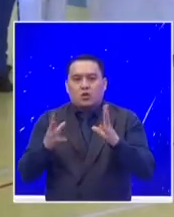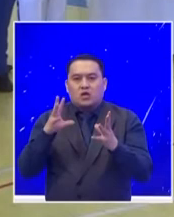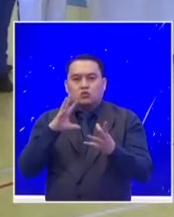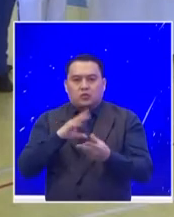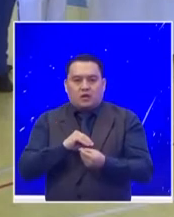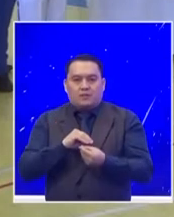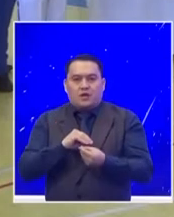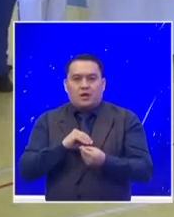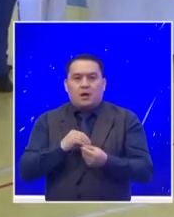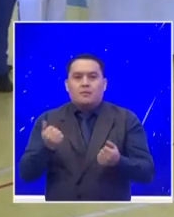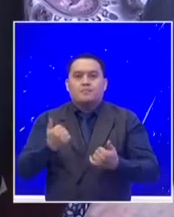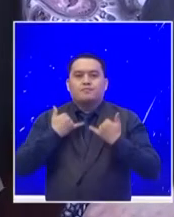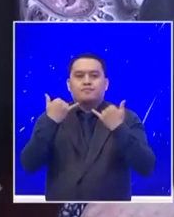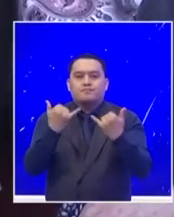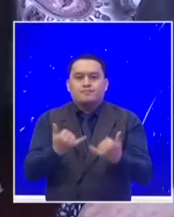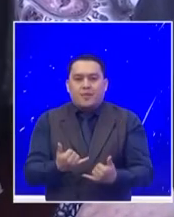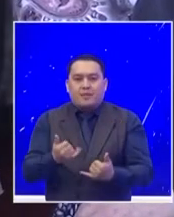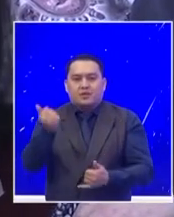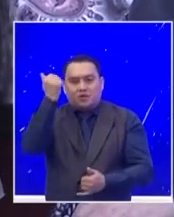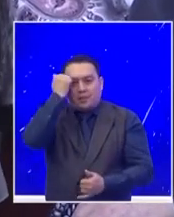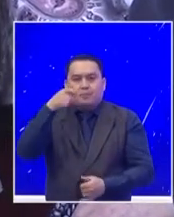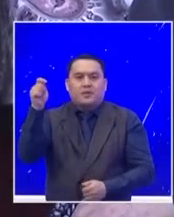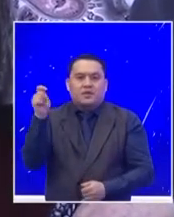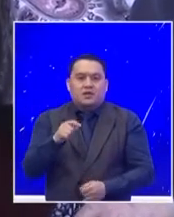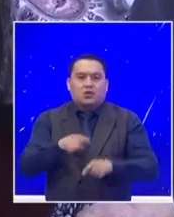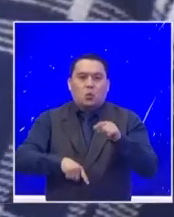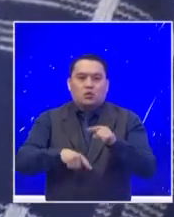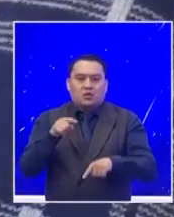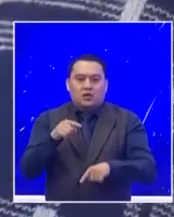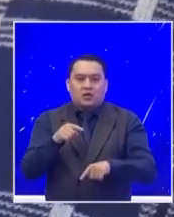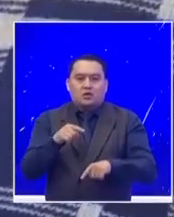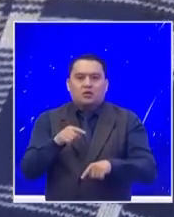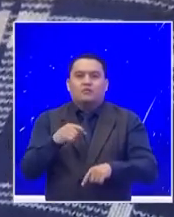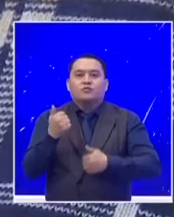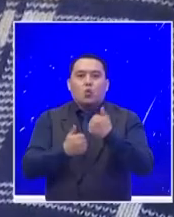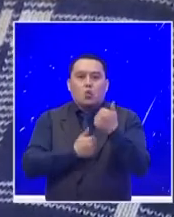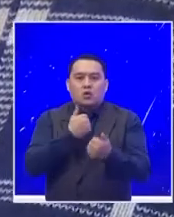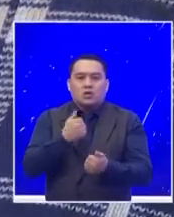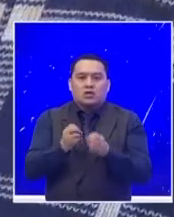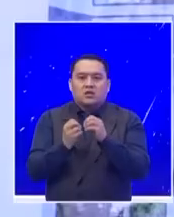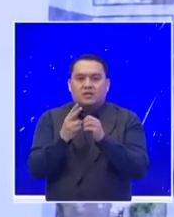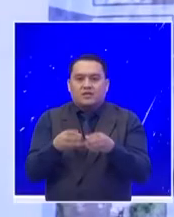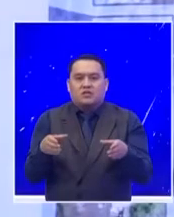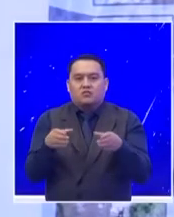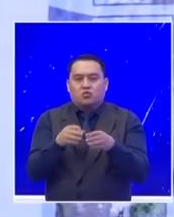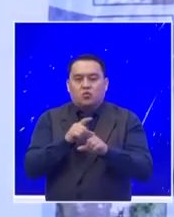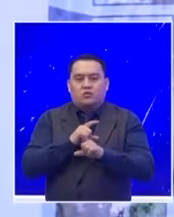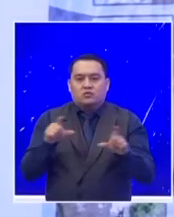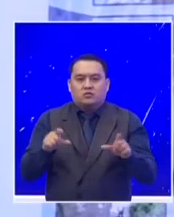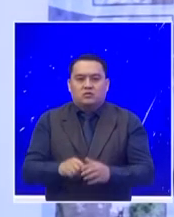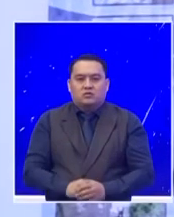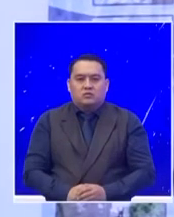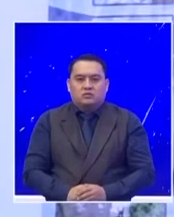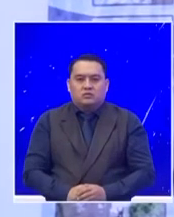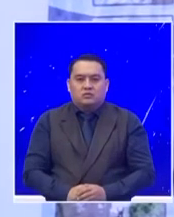результаты. Почтить память усопшего человека пришли родные и близкие. Отметим, в турнире приняли участие 12 коллективов